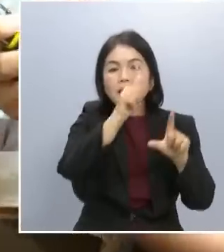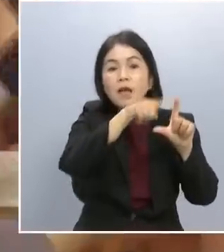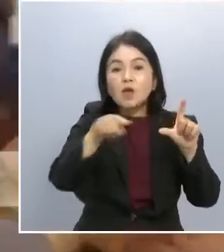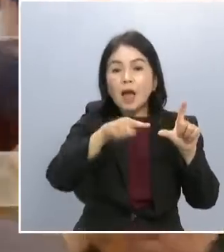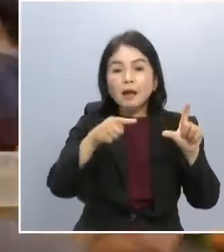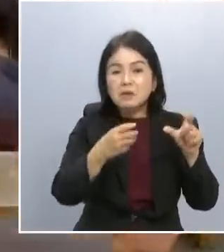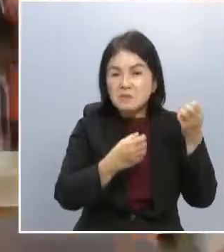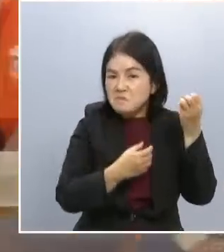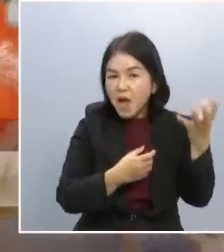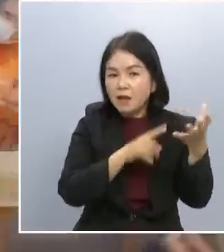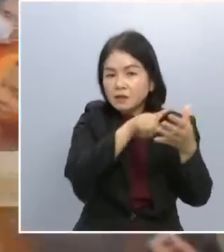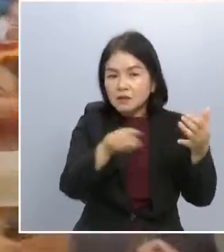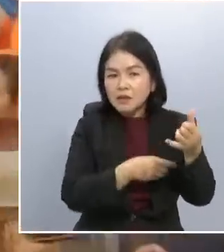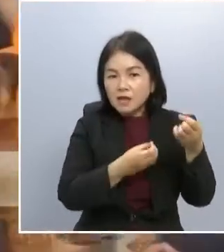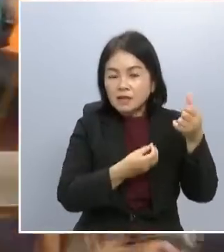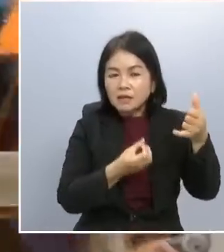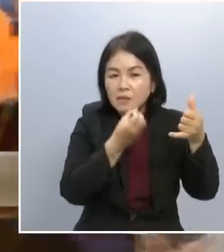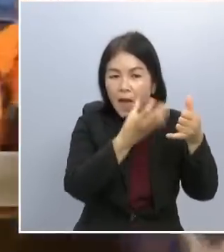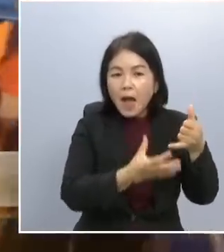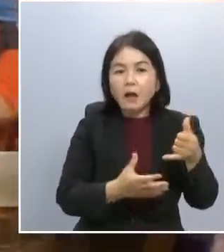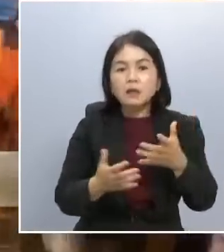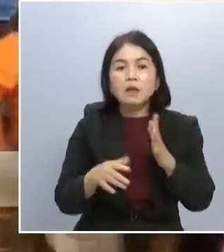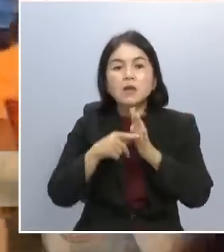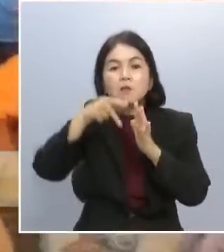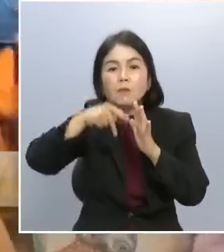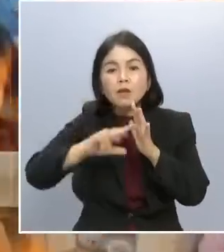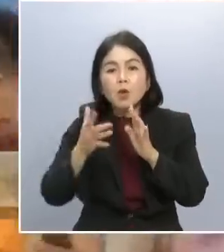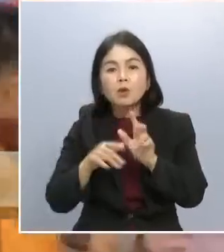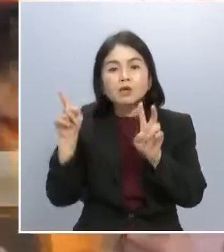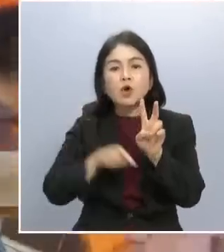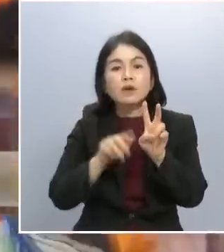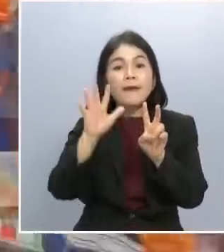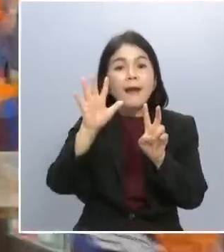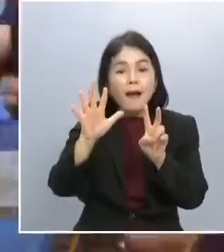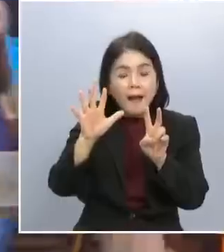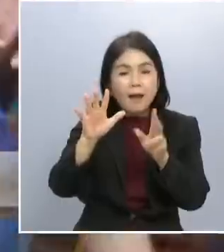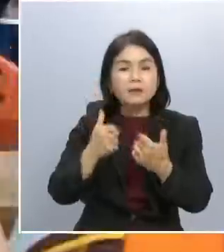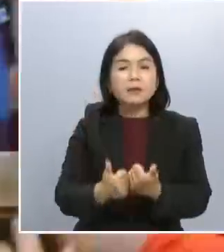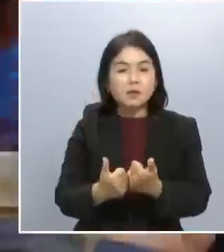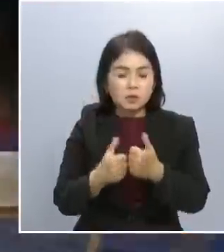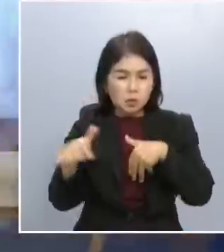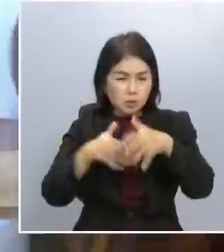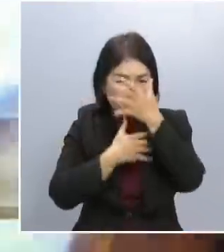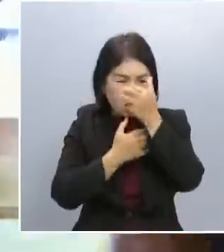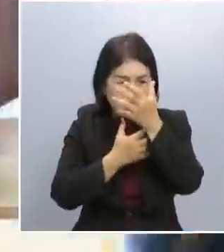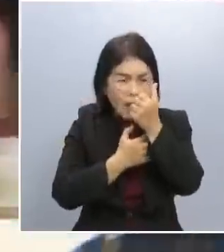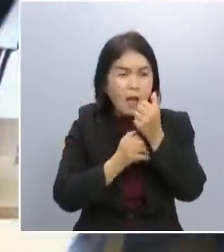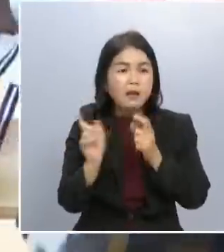พิษณุโลกเนี่ยก้าวไกลได้2จาก5 แต่แน่นอนก็เลยมีคนจับตาดูว่าต้องการจะไ